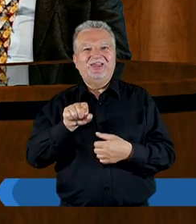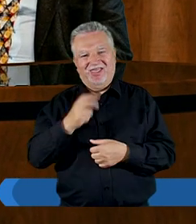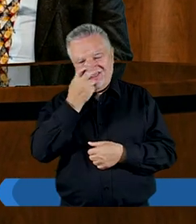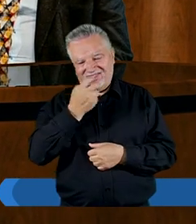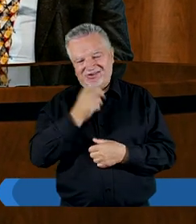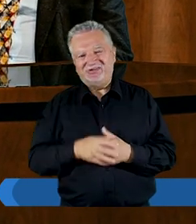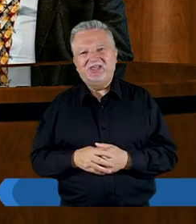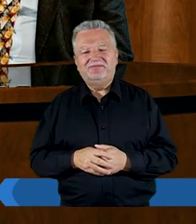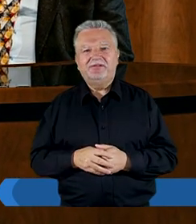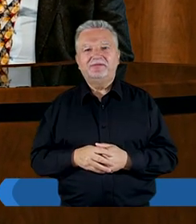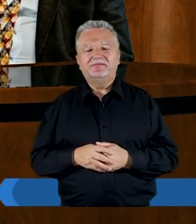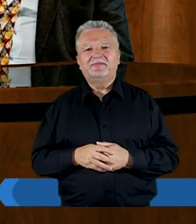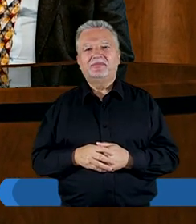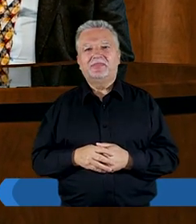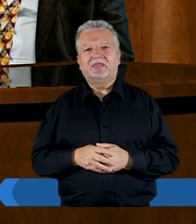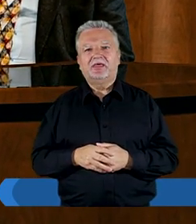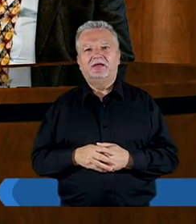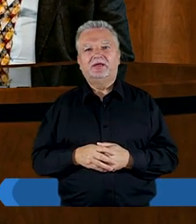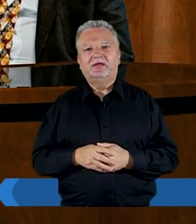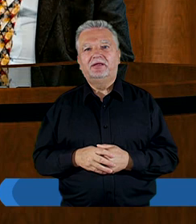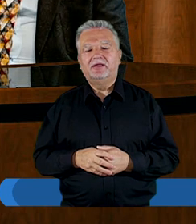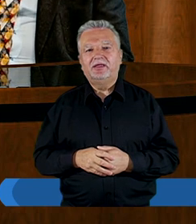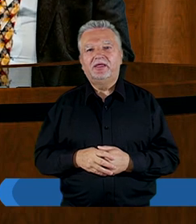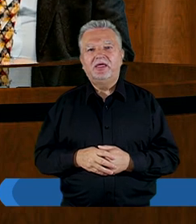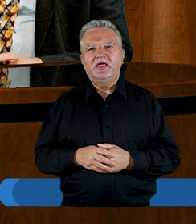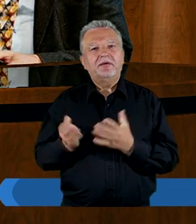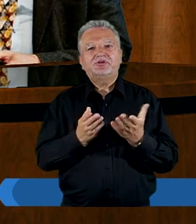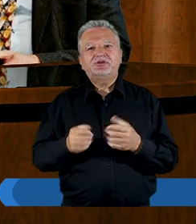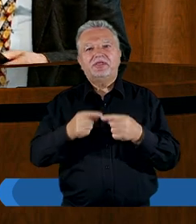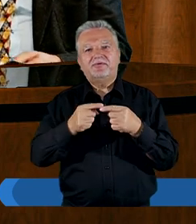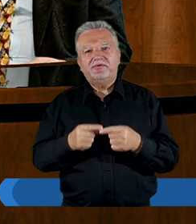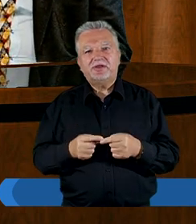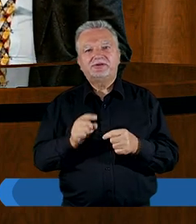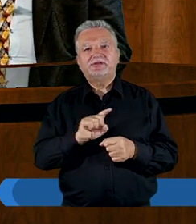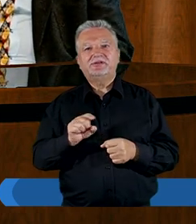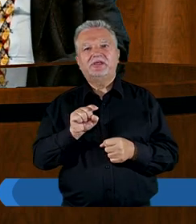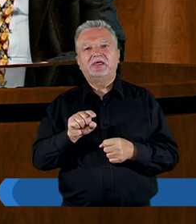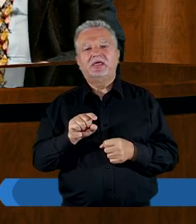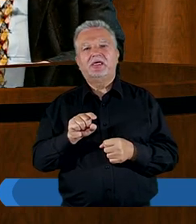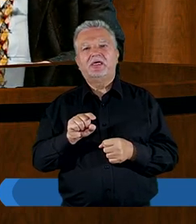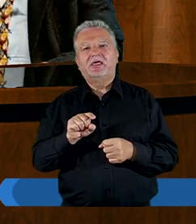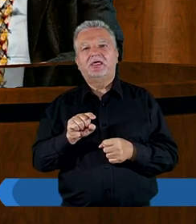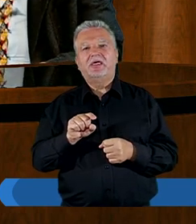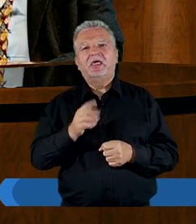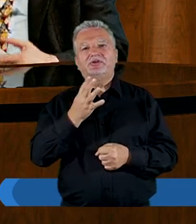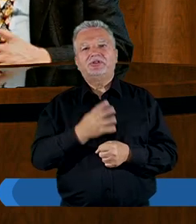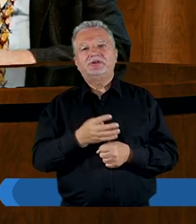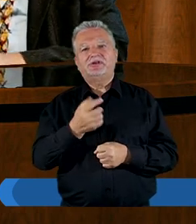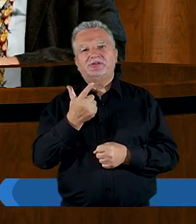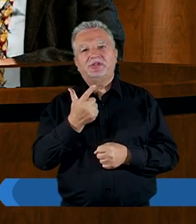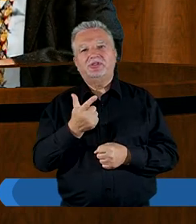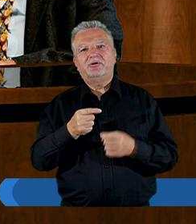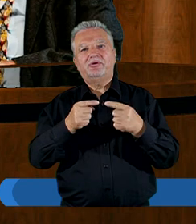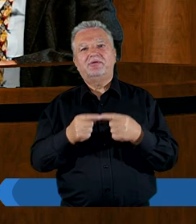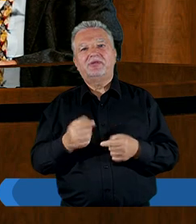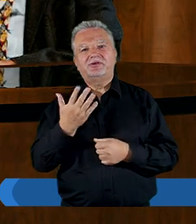tekst przeczytać, który jest przepiękny w Księdze Joba, w rozdziale 42,